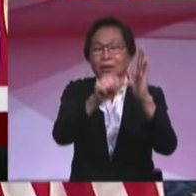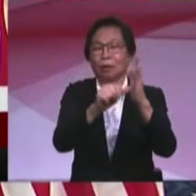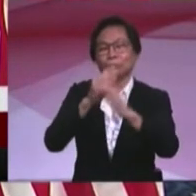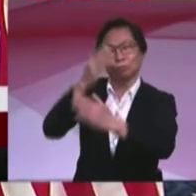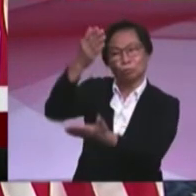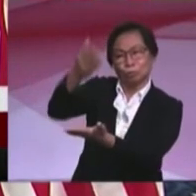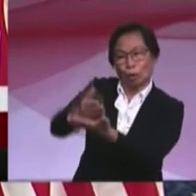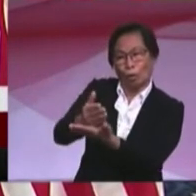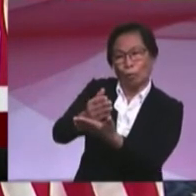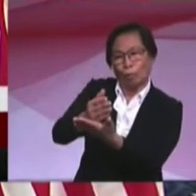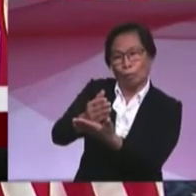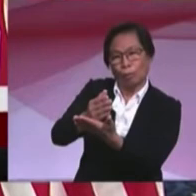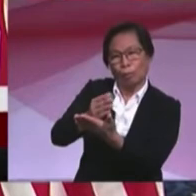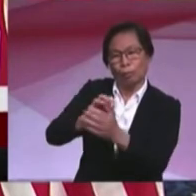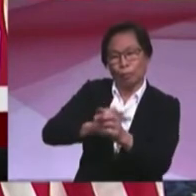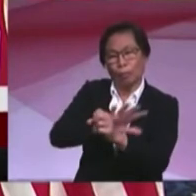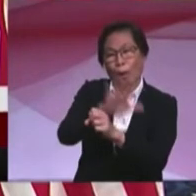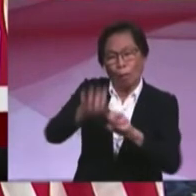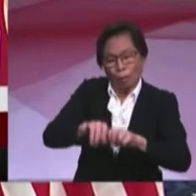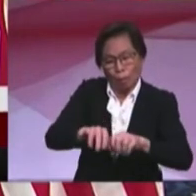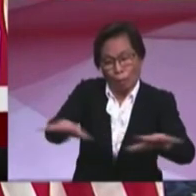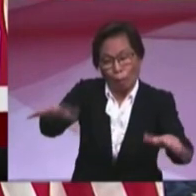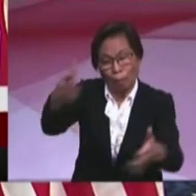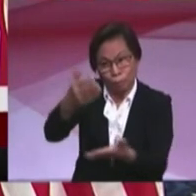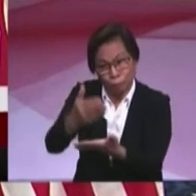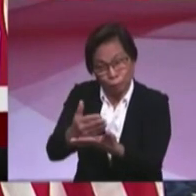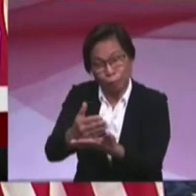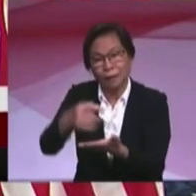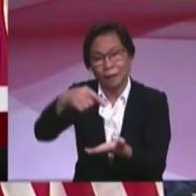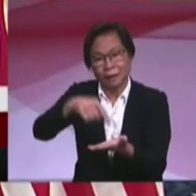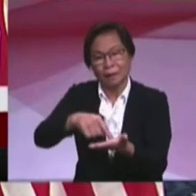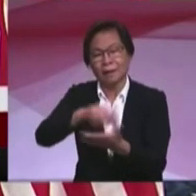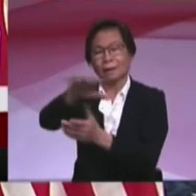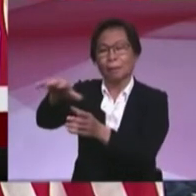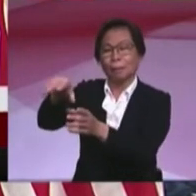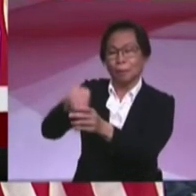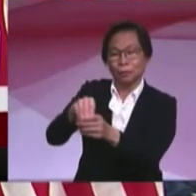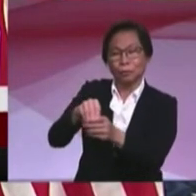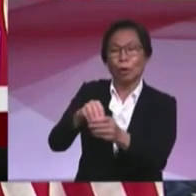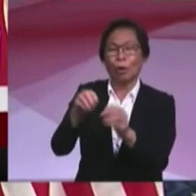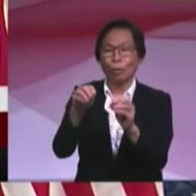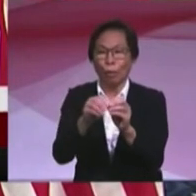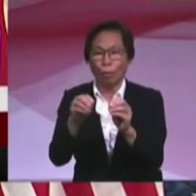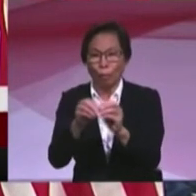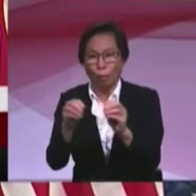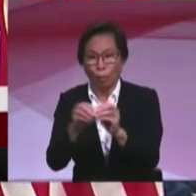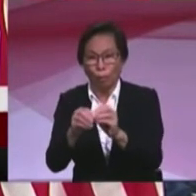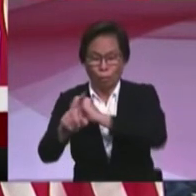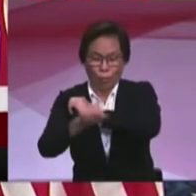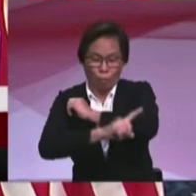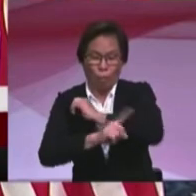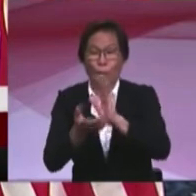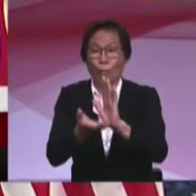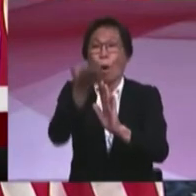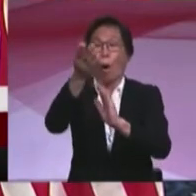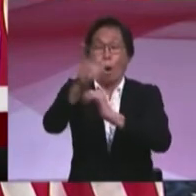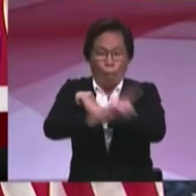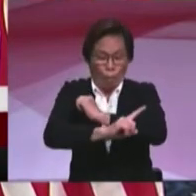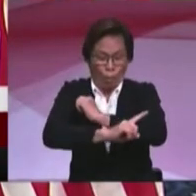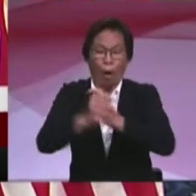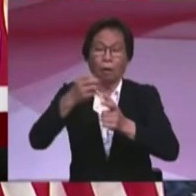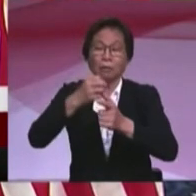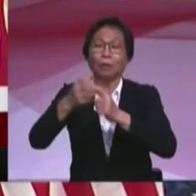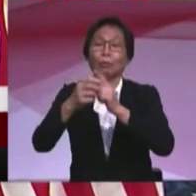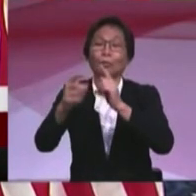penurunan komit 11 dan ini termasuk meningkatkan penalti ataupun